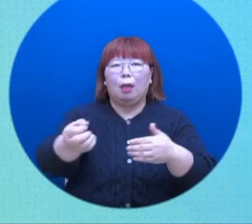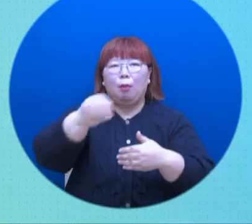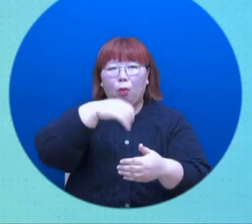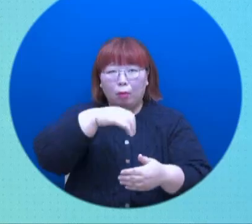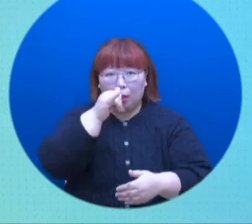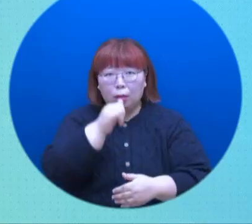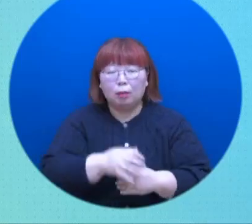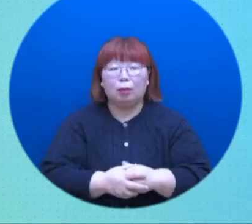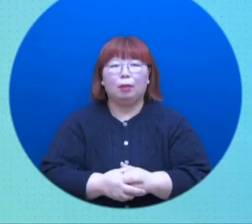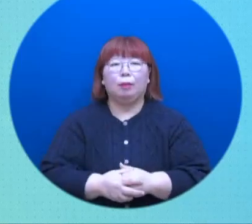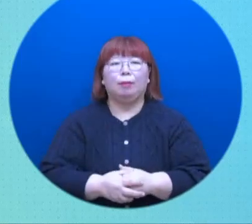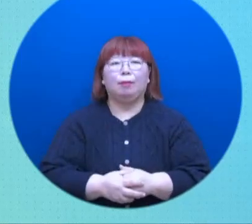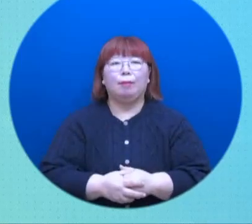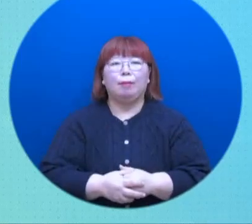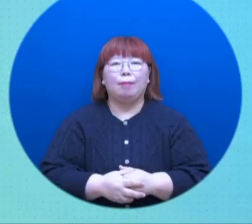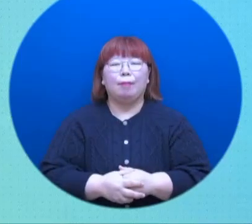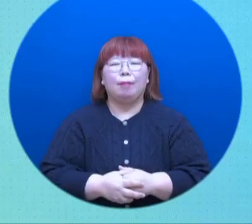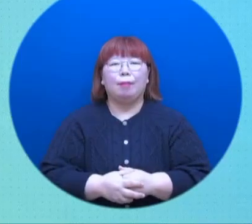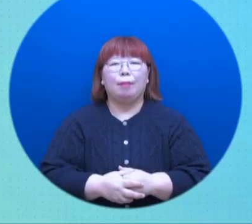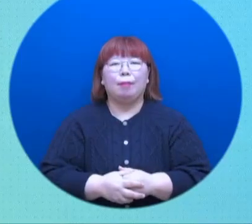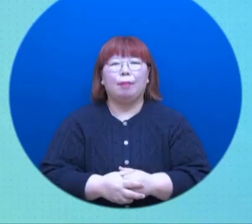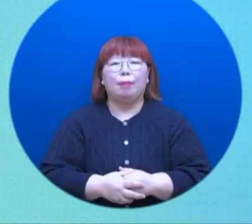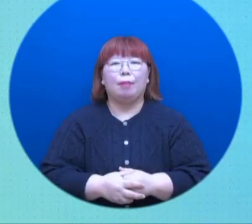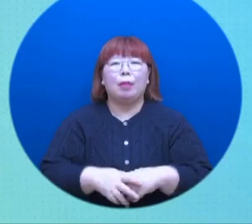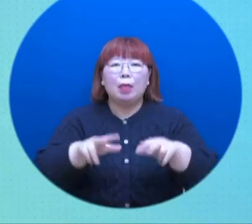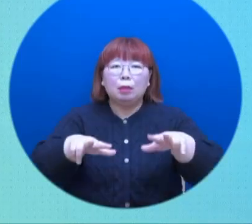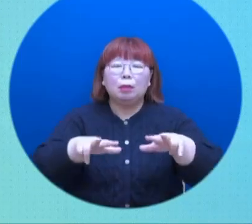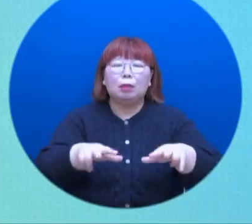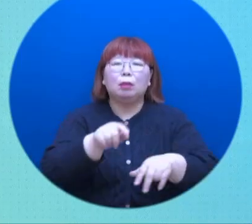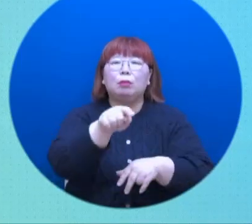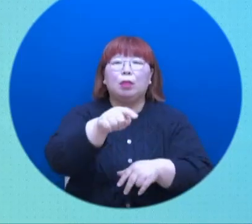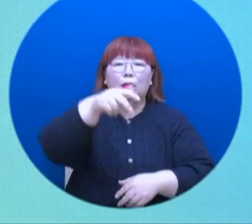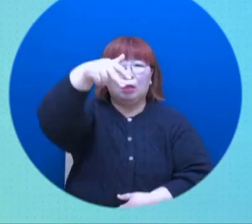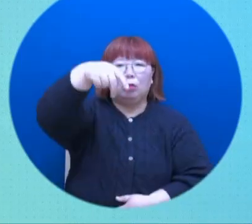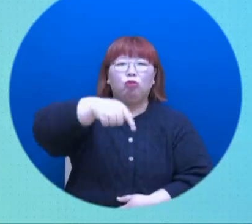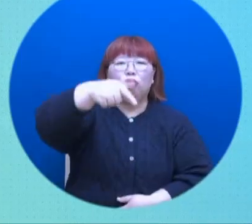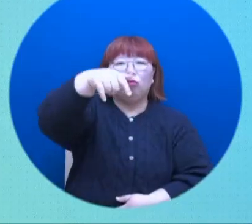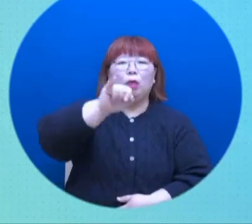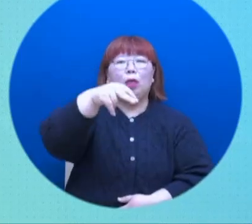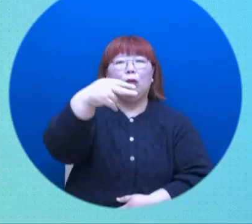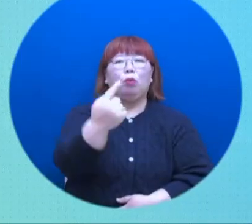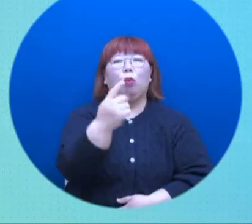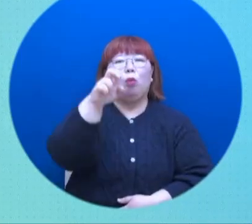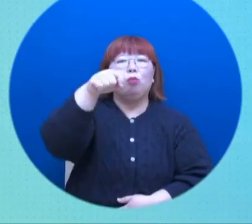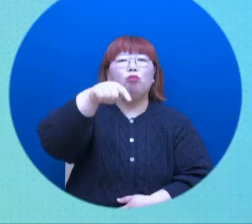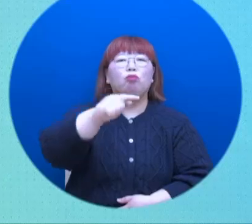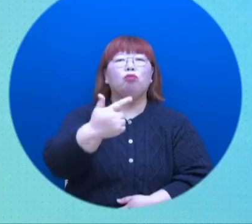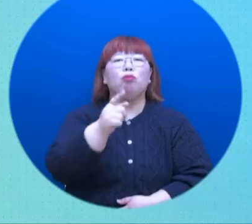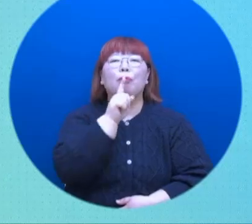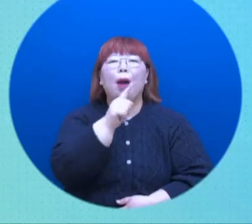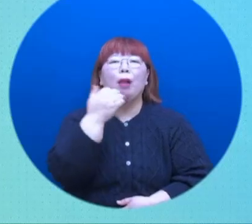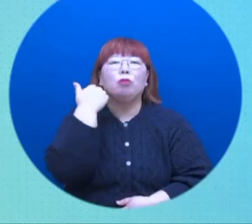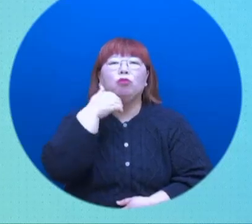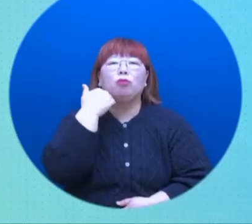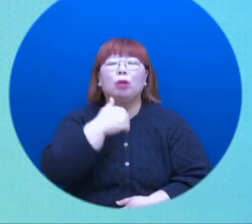들어보세요. 지금 이 주기도문을 말씀하고 계신 분이 누구시죠?